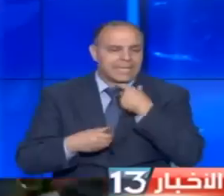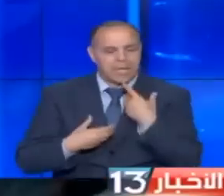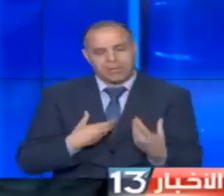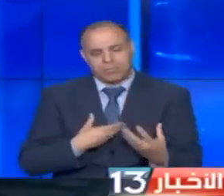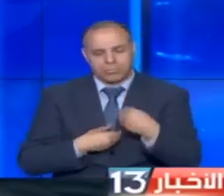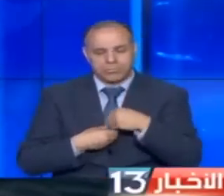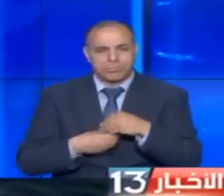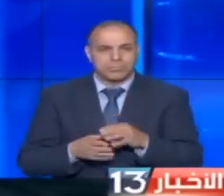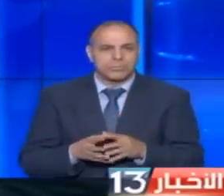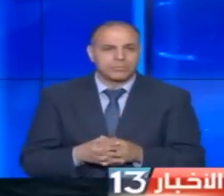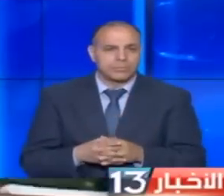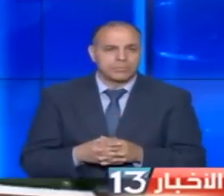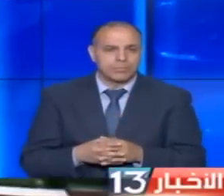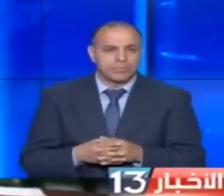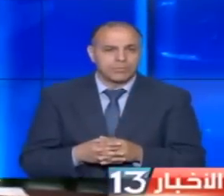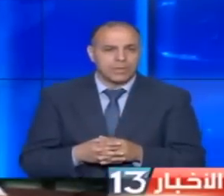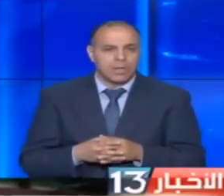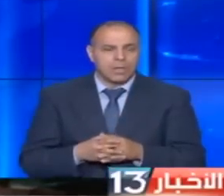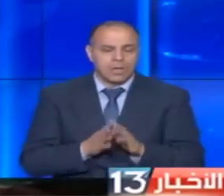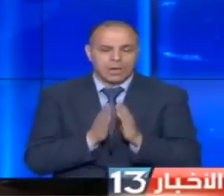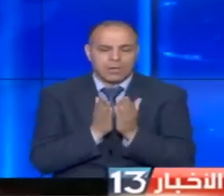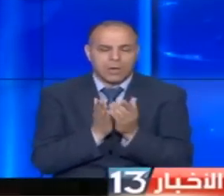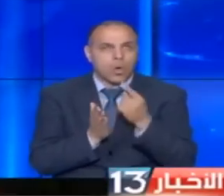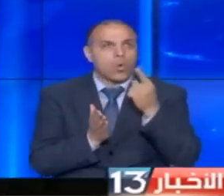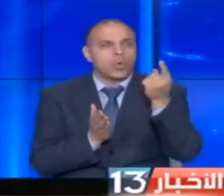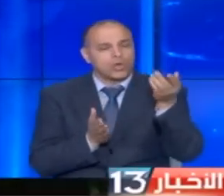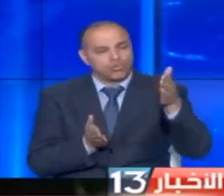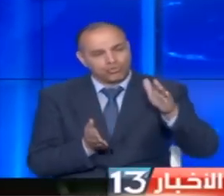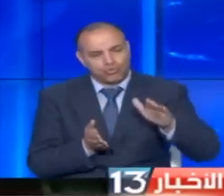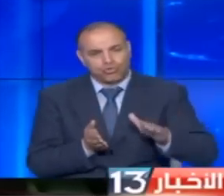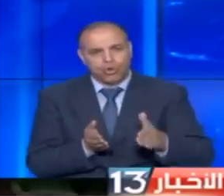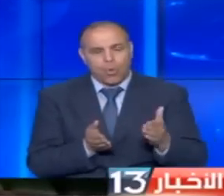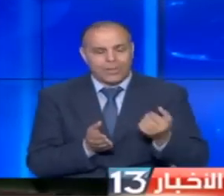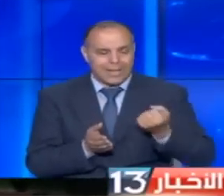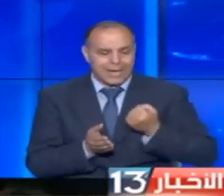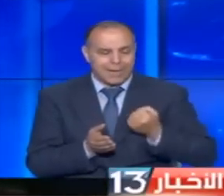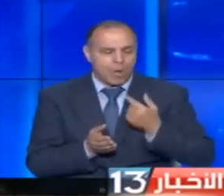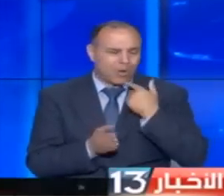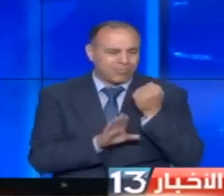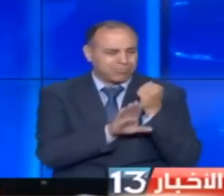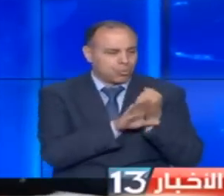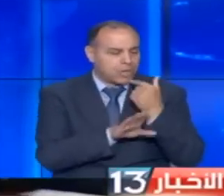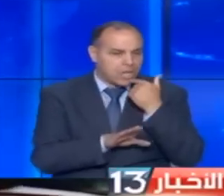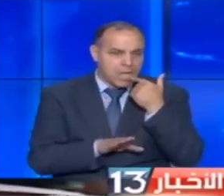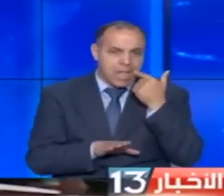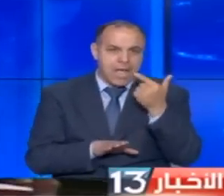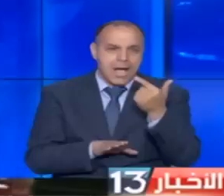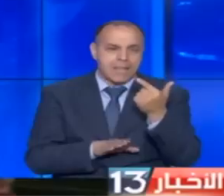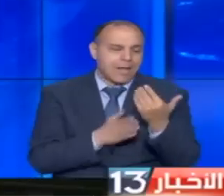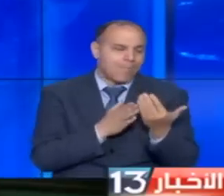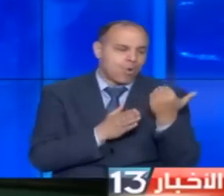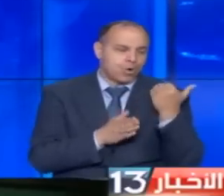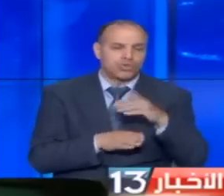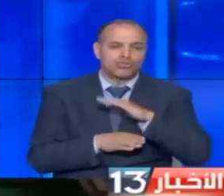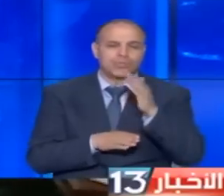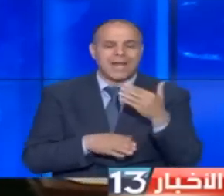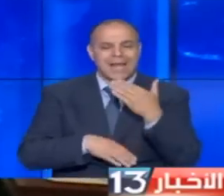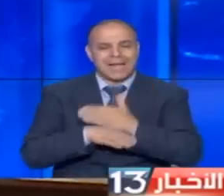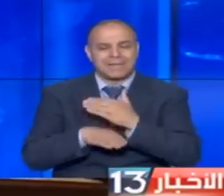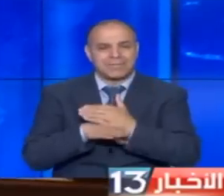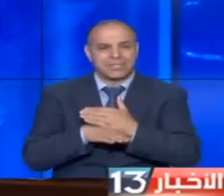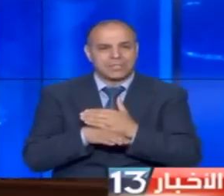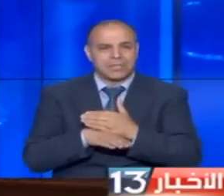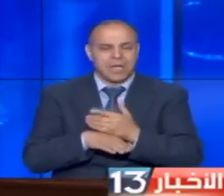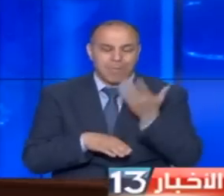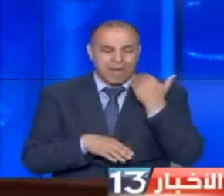كما تم تلاوه الفاتحه على ارواح شهداء العمليات الارهابيه الغادره ومنها ما تم مؤخرا في جبل عربات من